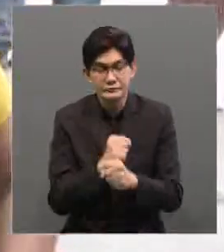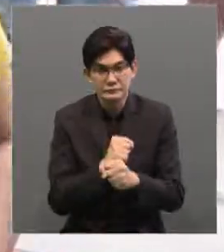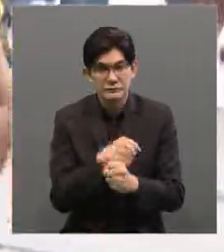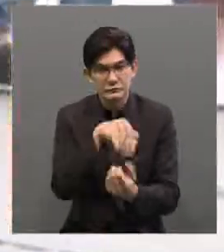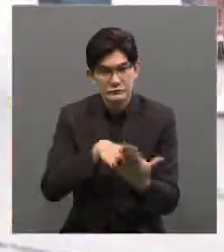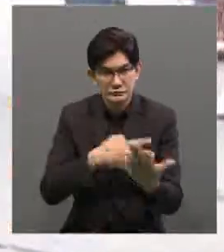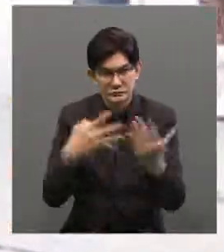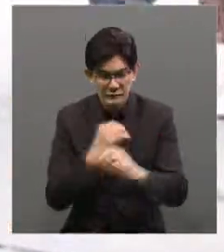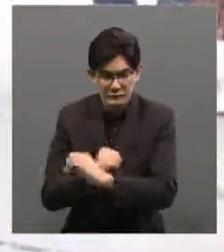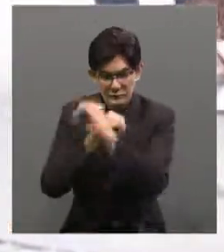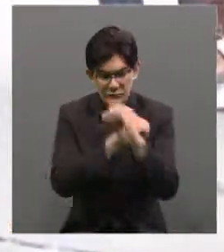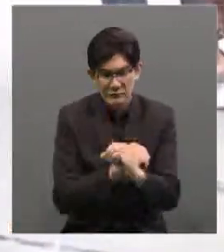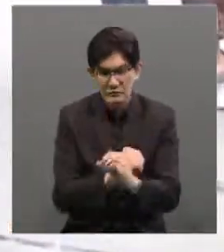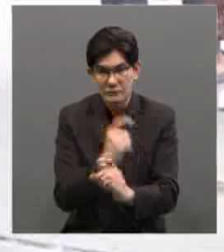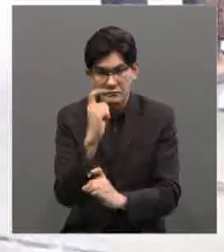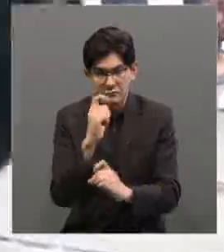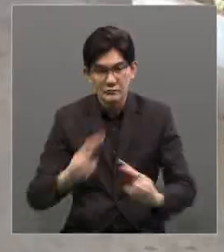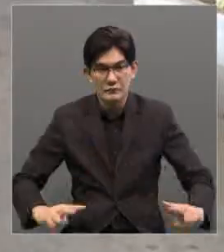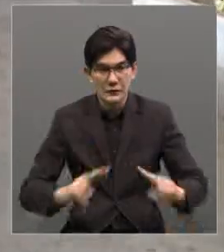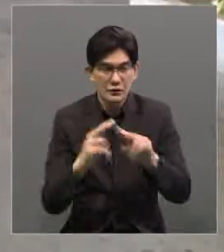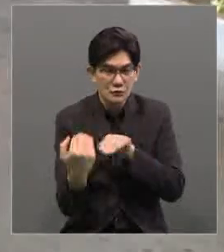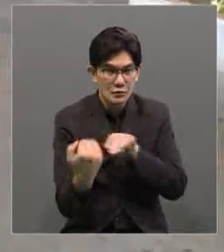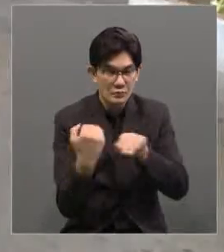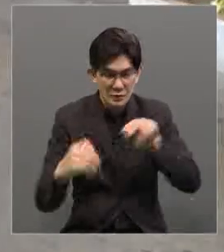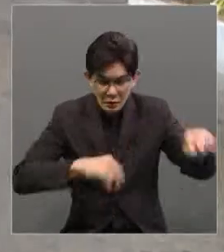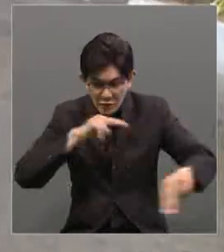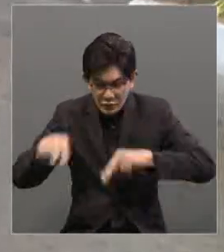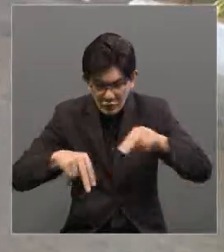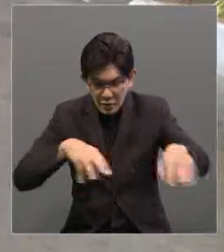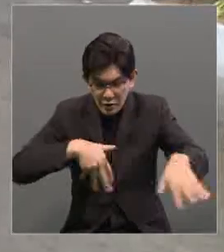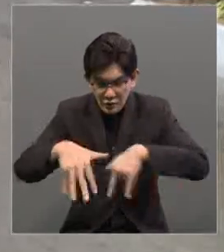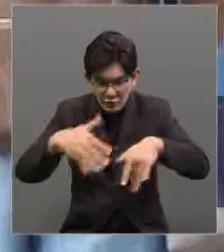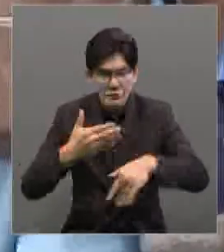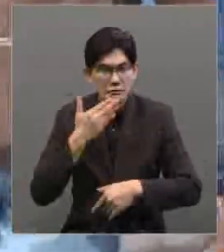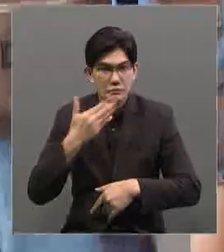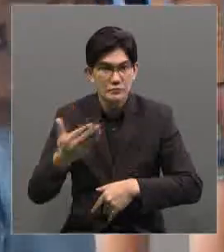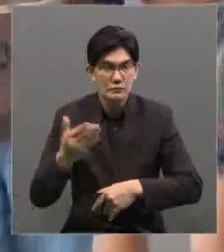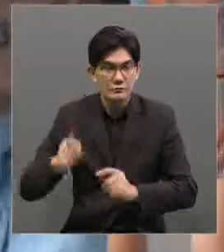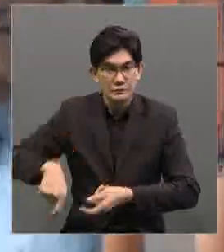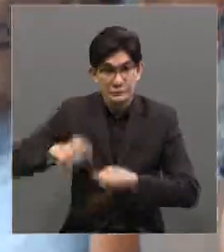การความปลอดภัยของกระทรวงคมนาคมในการดูแลประชาชนตลอดเทศกาลด้วยค่ะ